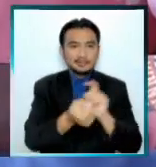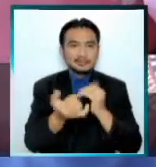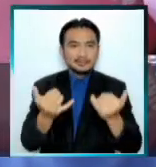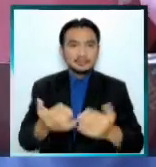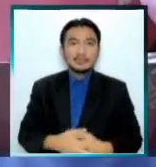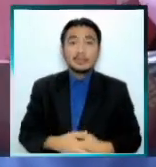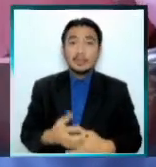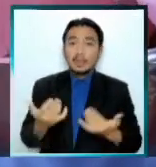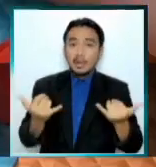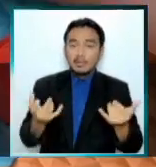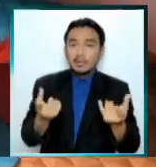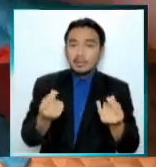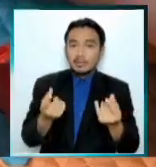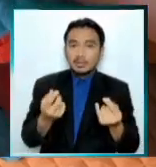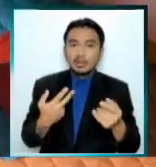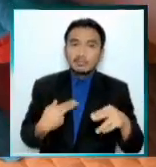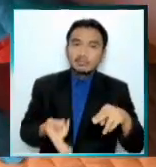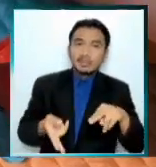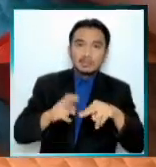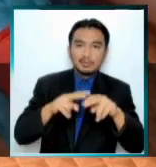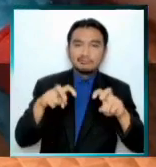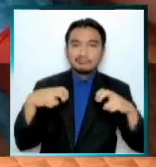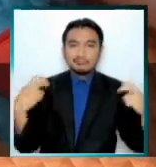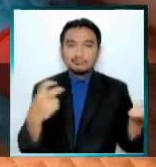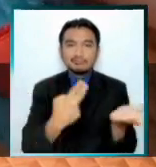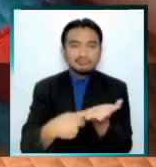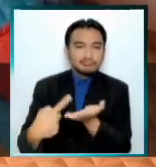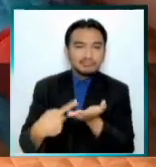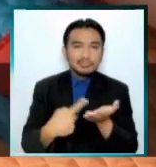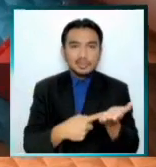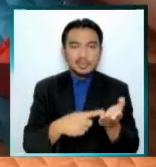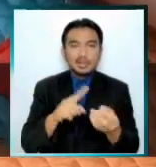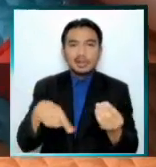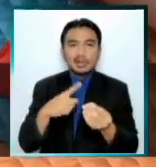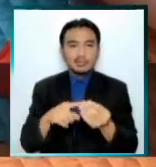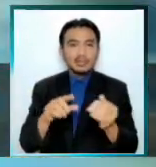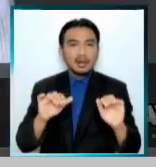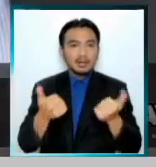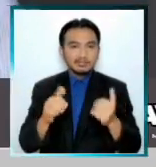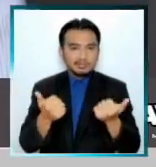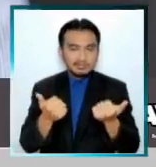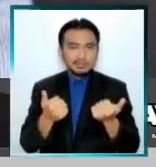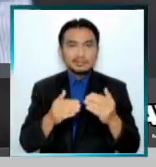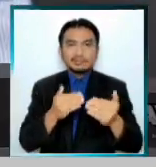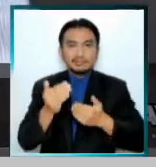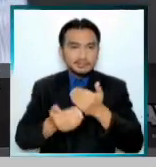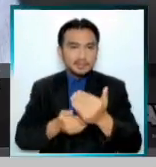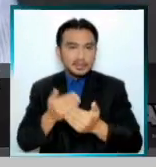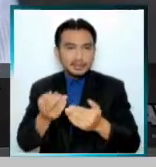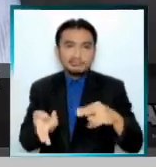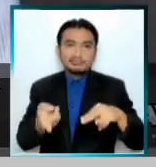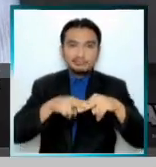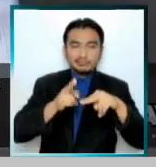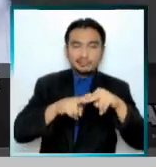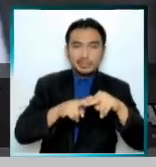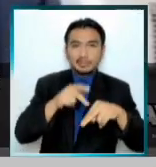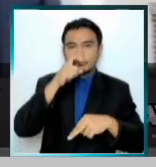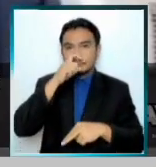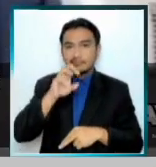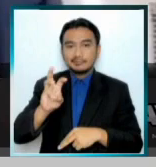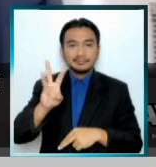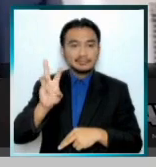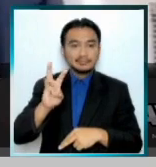panukalang itaas sa 16 ang age of consent at hinihintay na lamang ang pirma ng Pangulo. Sa forum naman ng isang